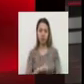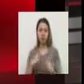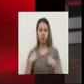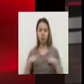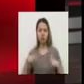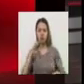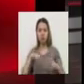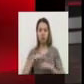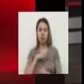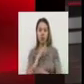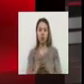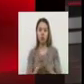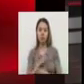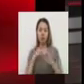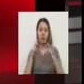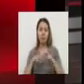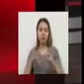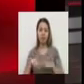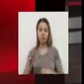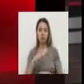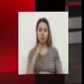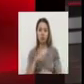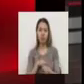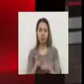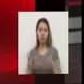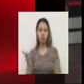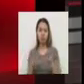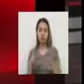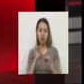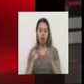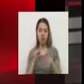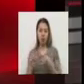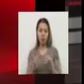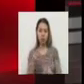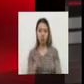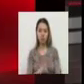де мемлекеттік қызмет саласындағы тексерулерді жүзеге асырудың реті түсіндірілді.